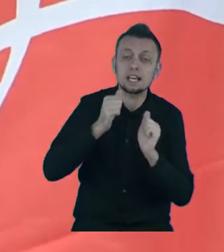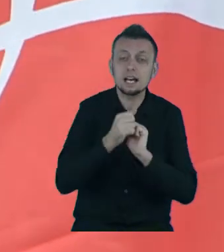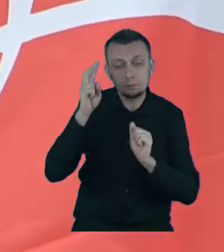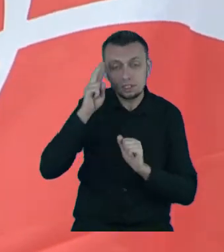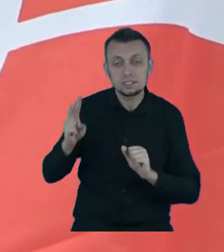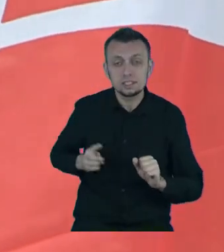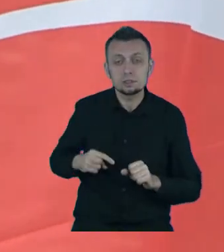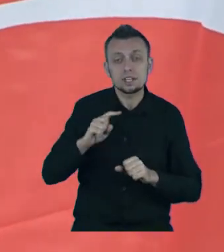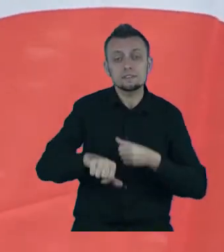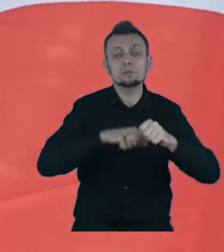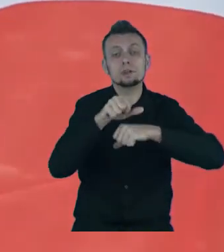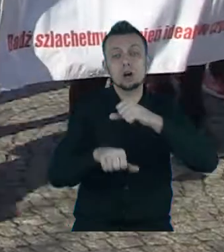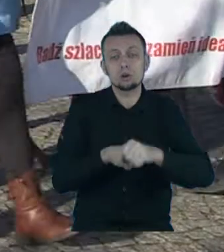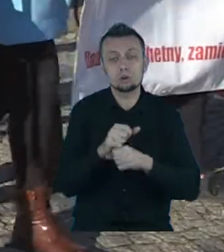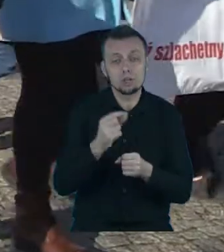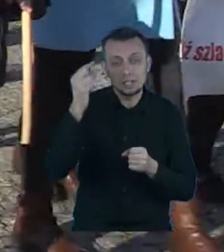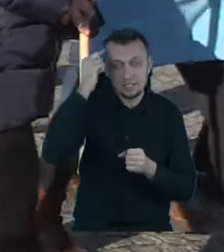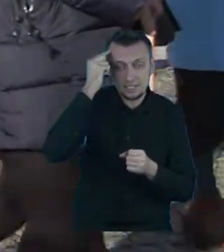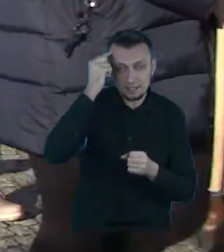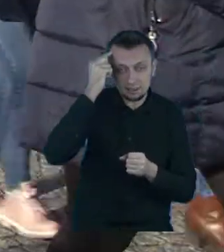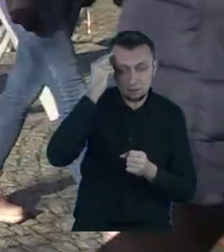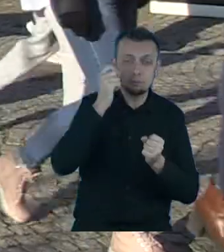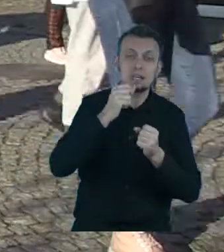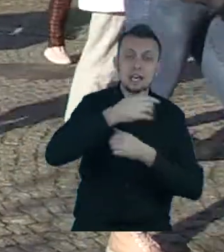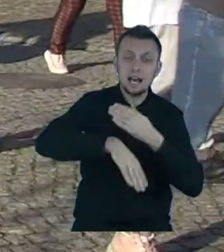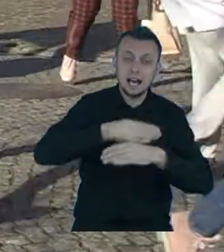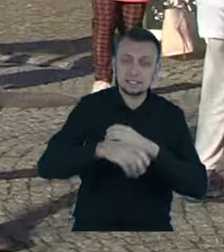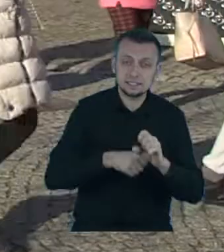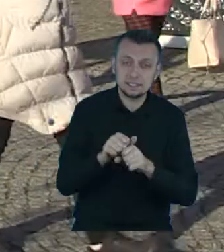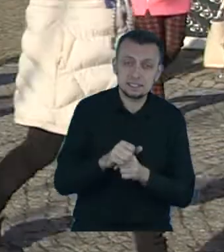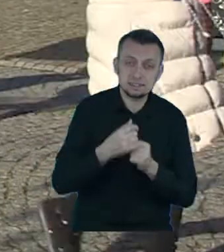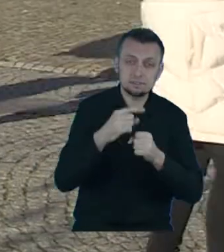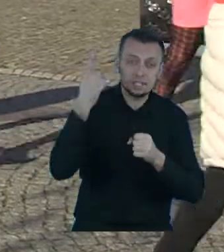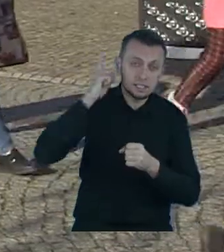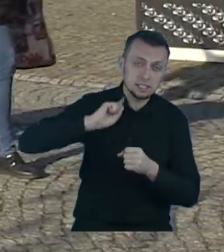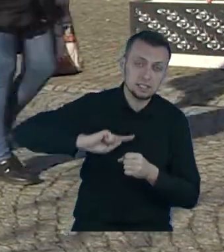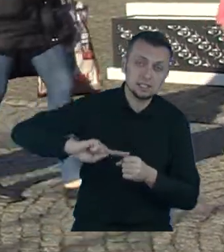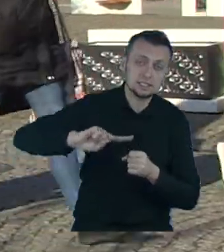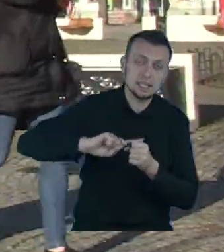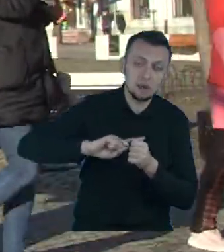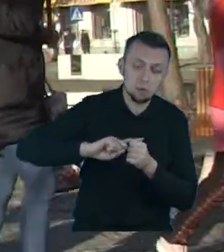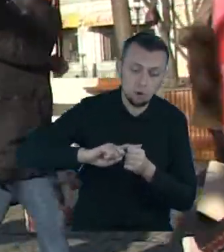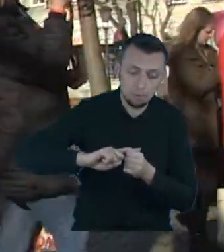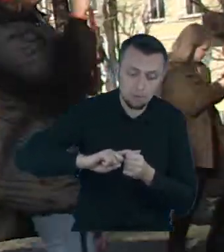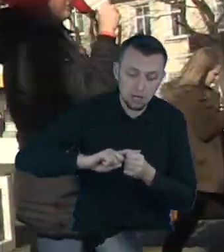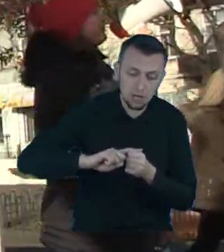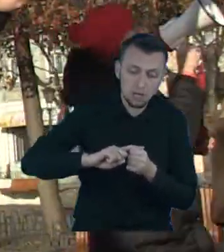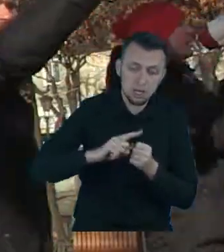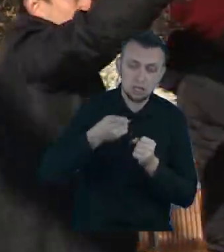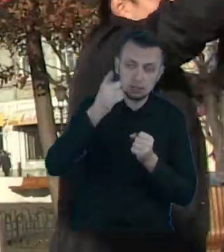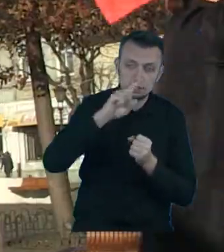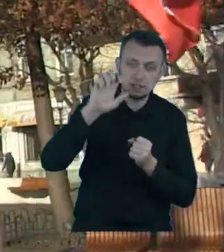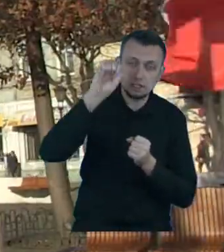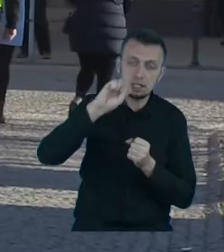Szlachetnej Paczki znajduje się w liceum imienia generała Jana Henryka Dąbrowskiego. Finał akcji przewidziano na 8 i 9 grudnia.